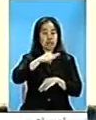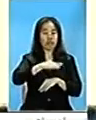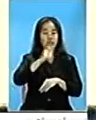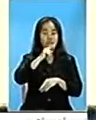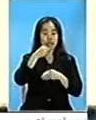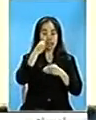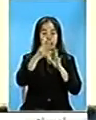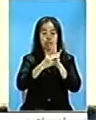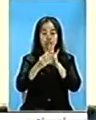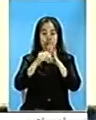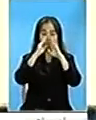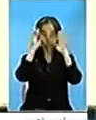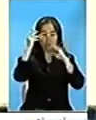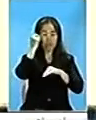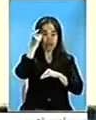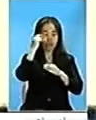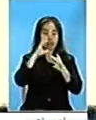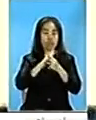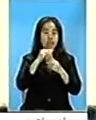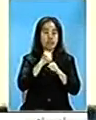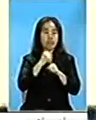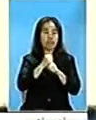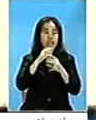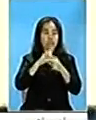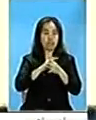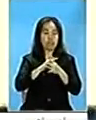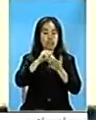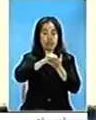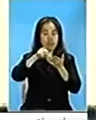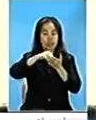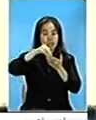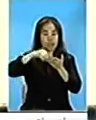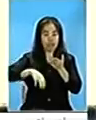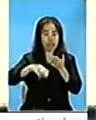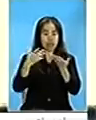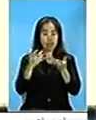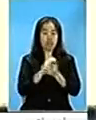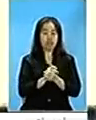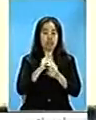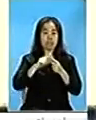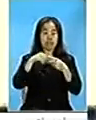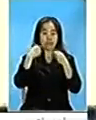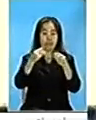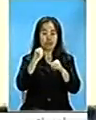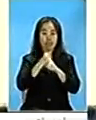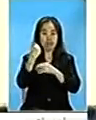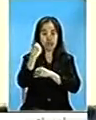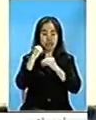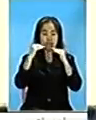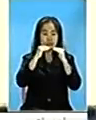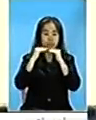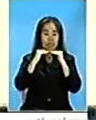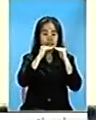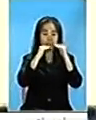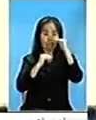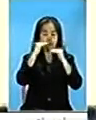ความเข้าใจเกี่ยวกับอะไรครับการทอนอำนาจ การสร้างความสมดุลแห่งอำนาจที่ภา